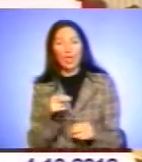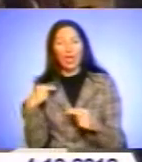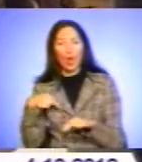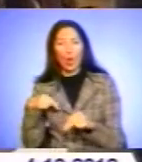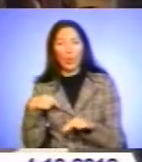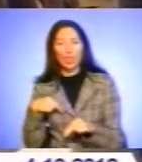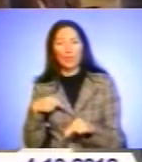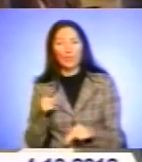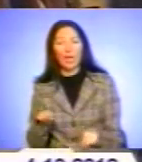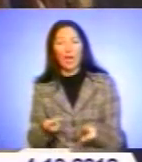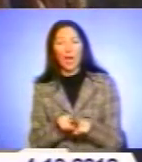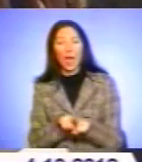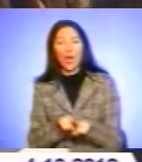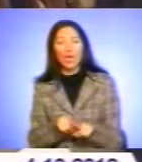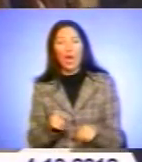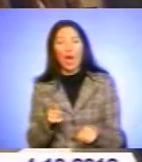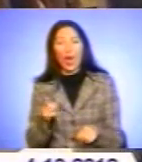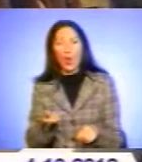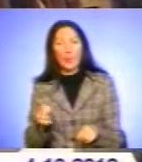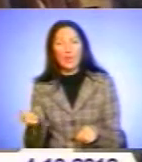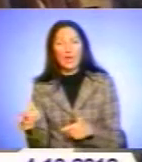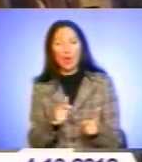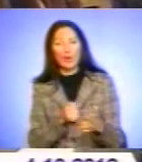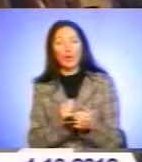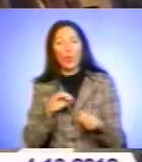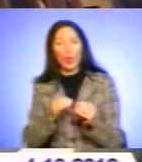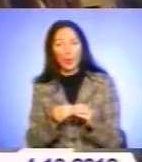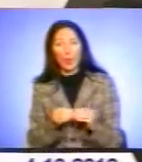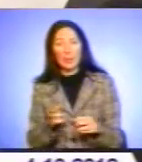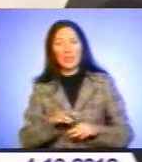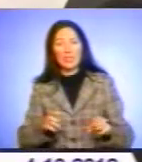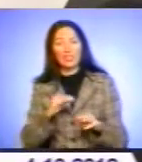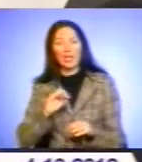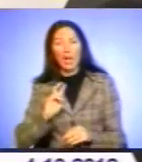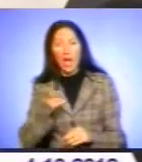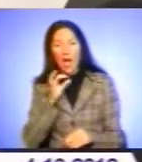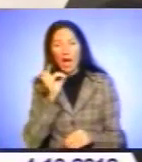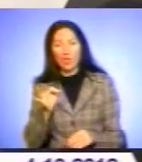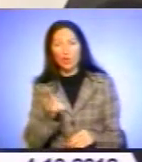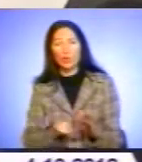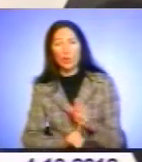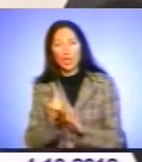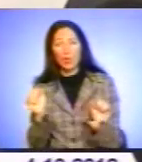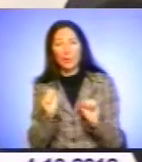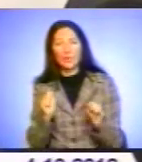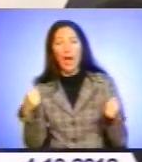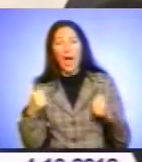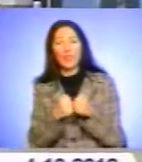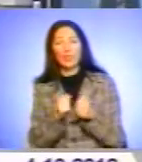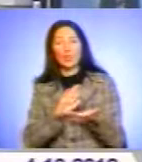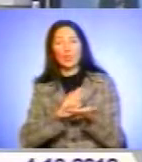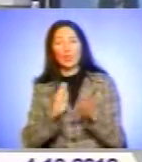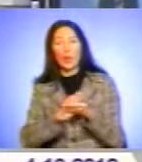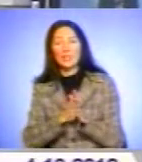робочий. Водночас комунальники готові і до проблем. У міністерстві ЖКГ кажуть, що з початком зими аварійних ситуацій не уникнути,